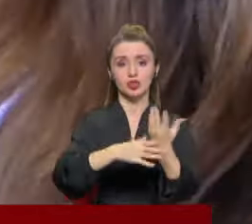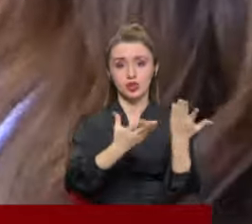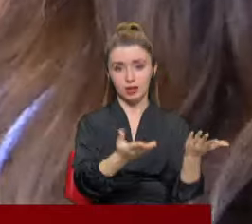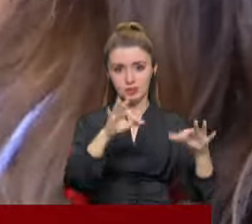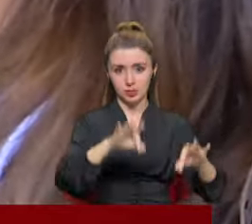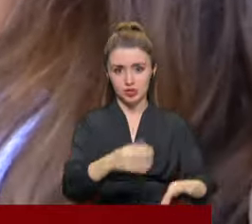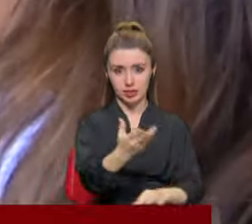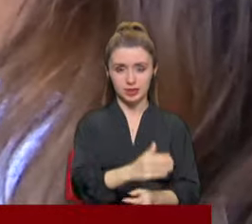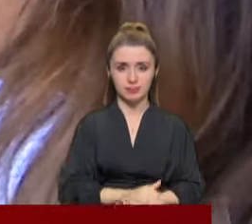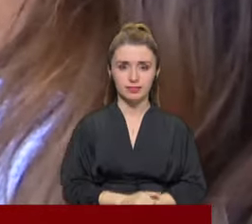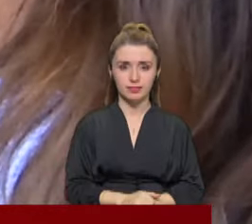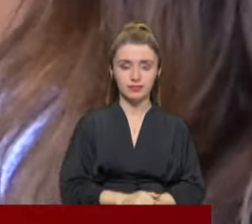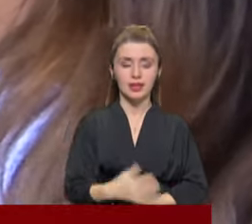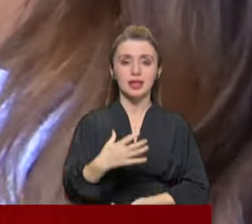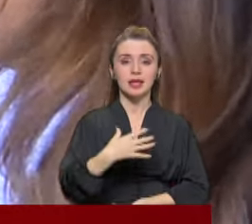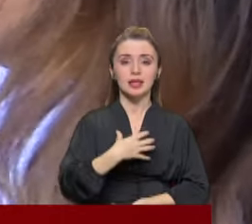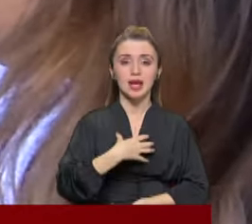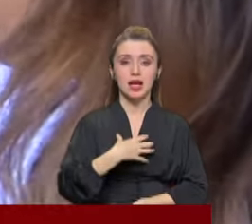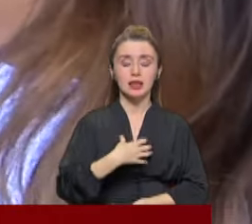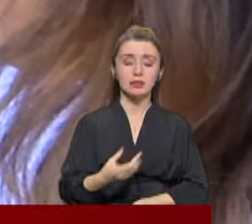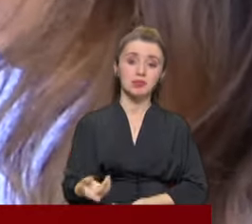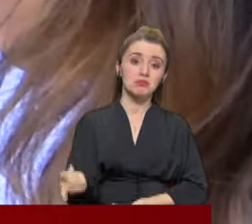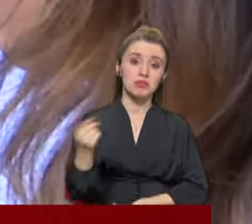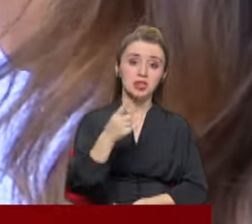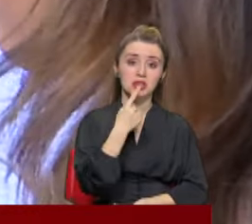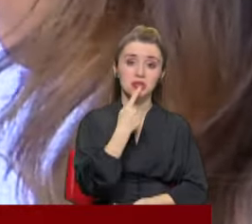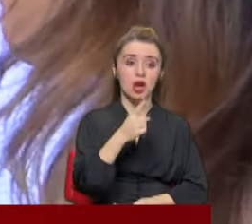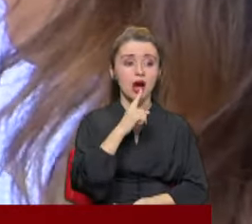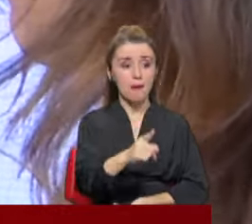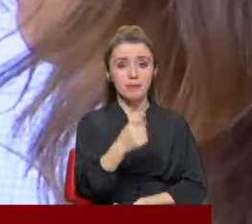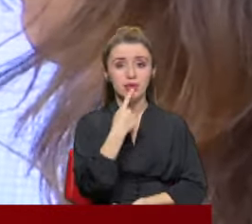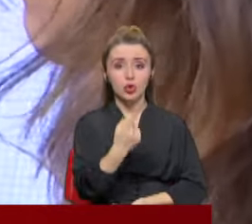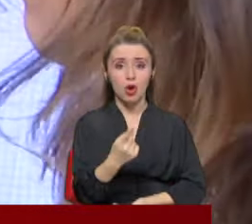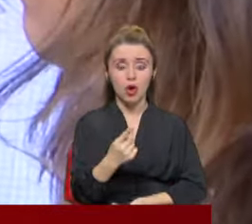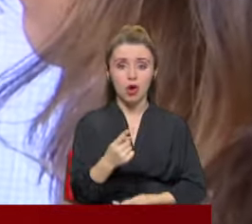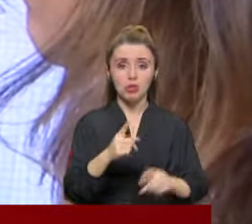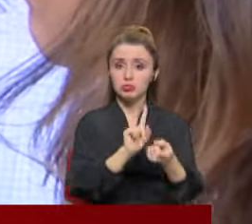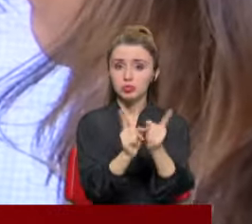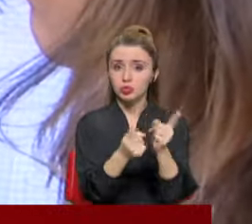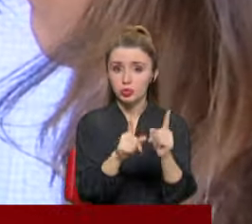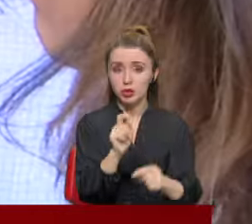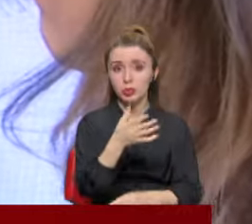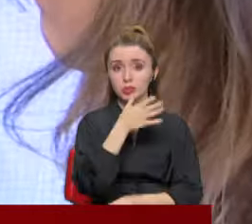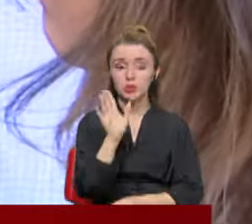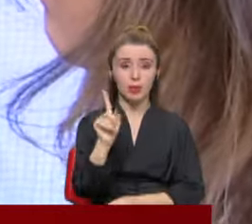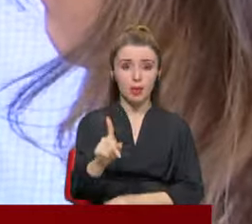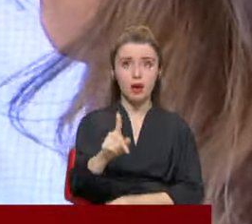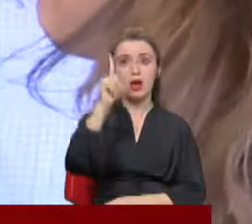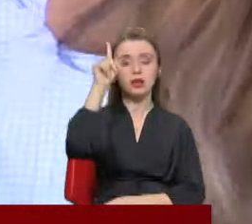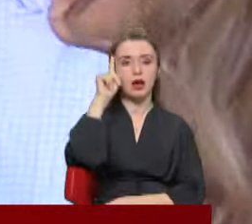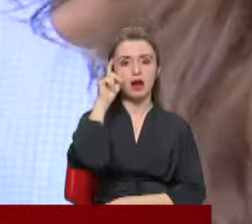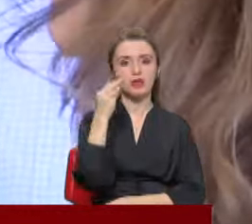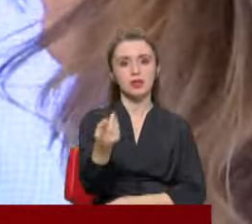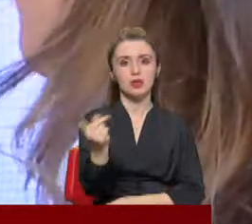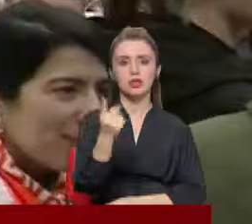dökmeye başladı. Hani kendimi diyor, başkalarımı dedirtiyor, şunu şunu şöyle şöyle söyle mi diyorlar bilmiyorum ama Allah akıl